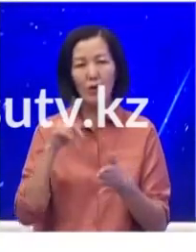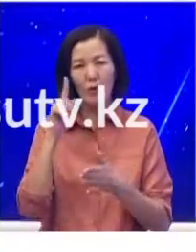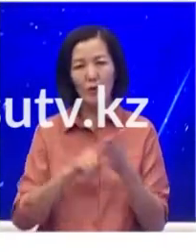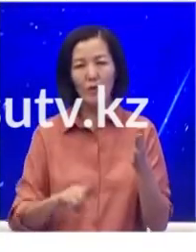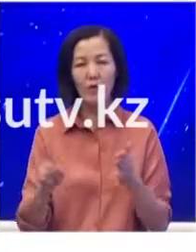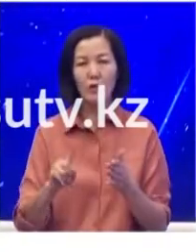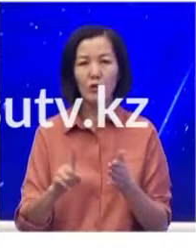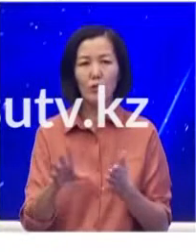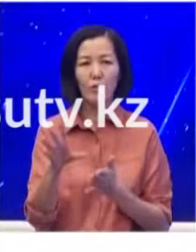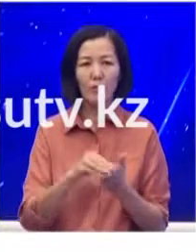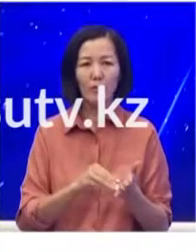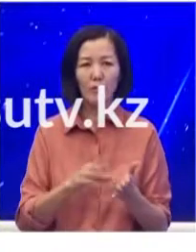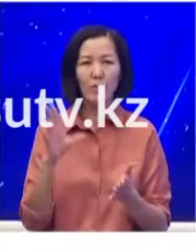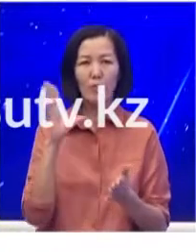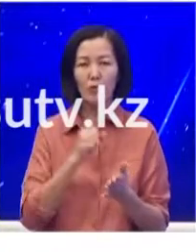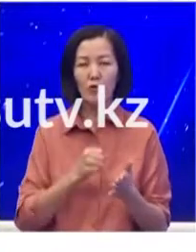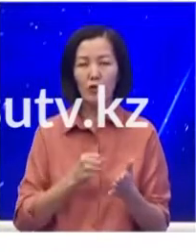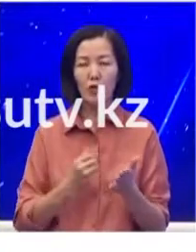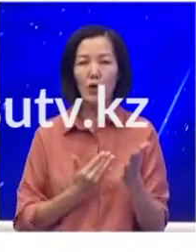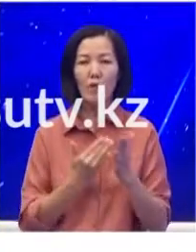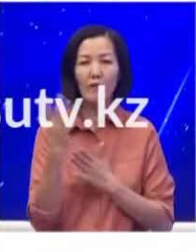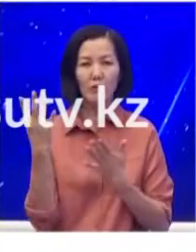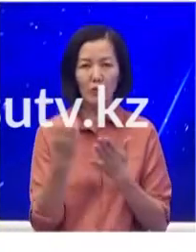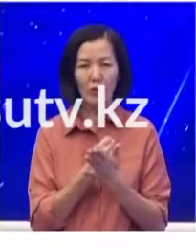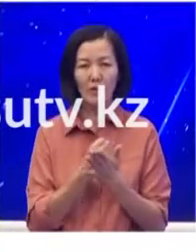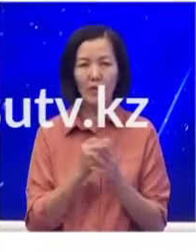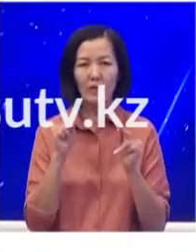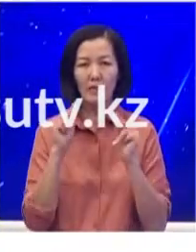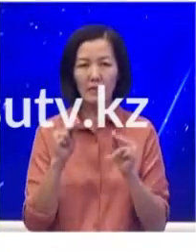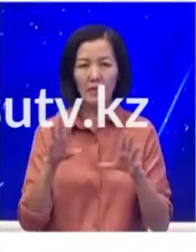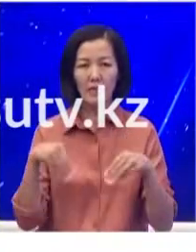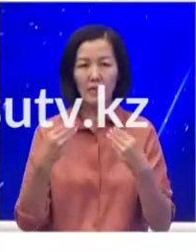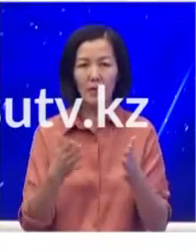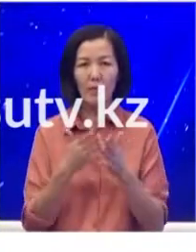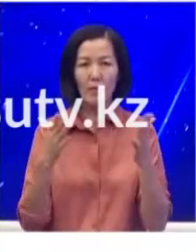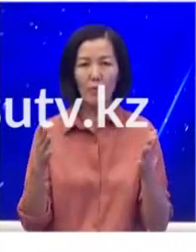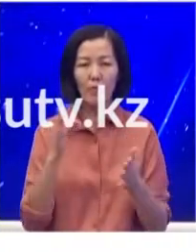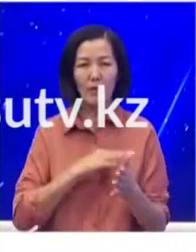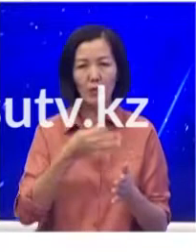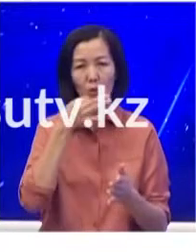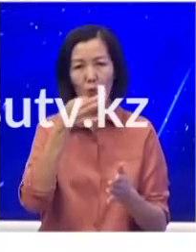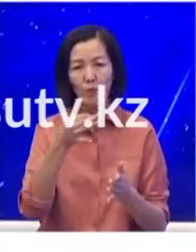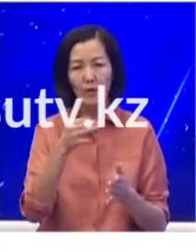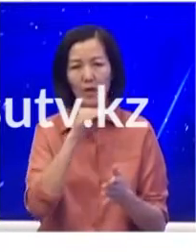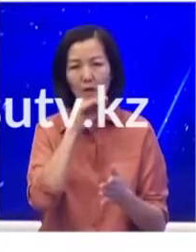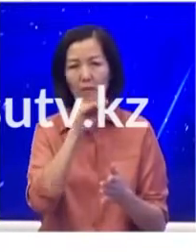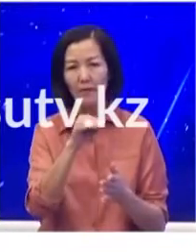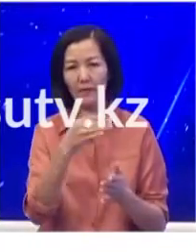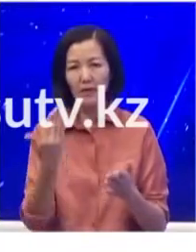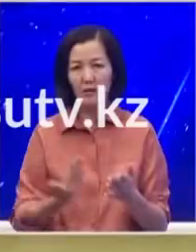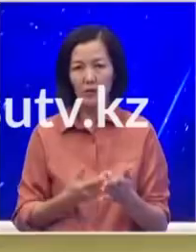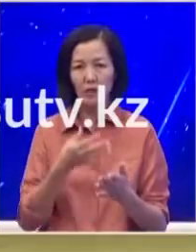ее пример позволит нам добиться немалых высот. И она действительно дала нам очень много полезного опыта, профессионального и